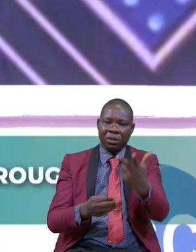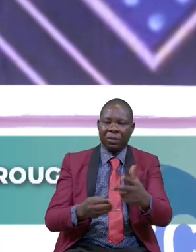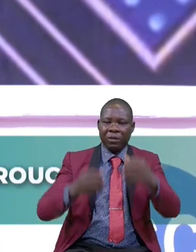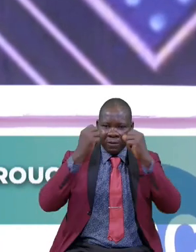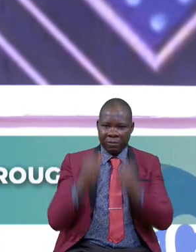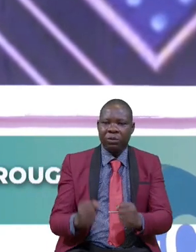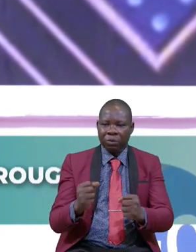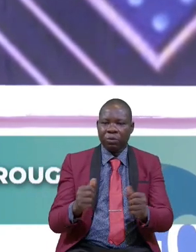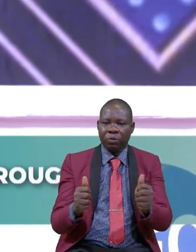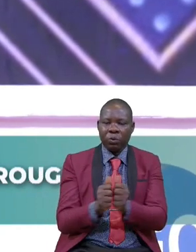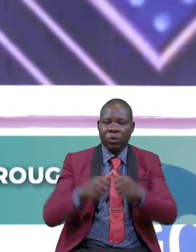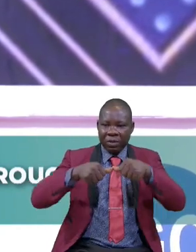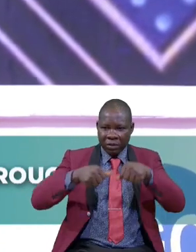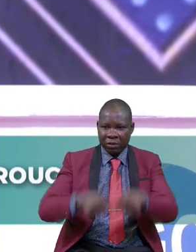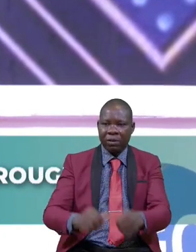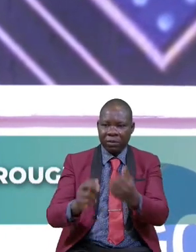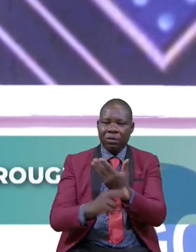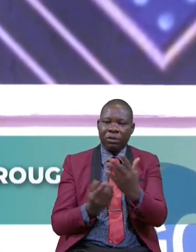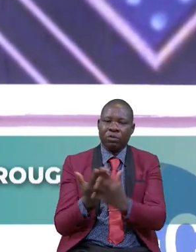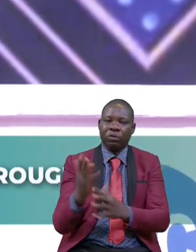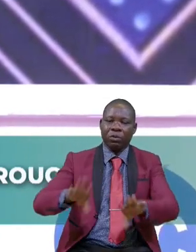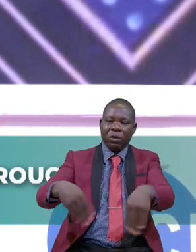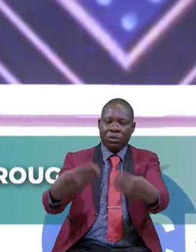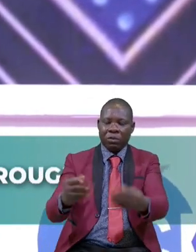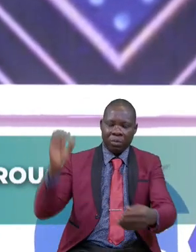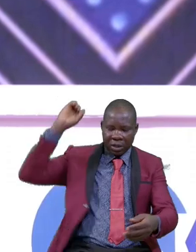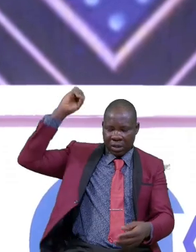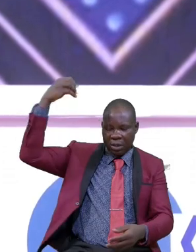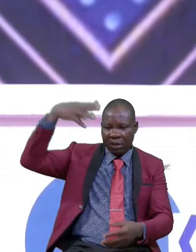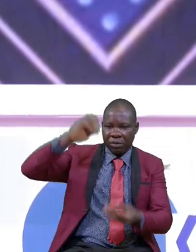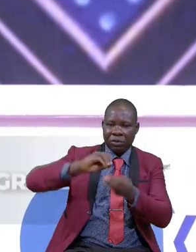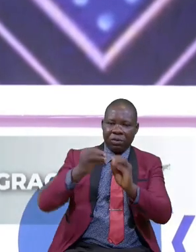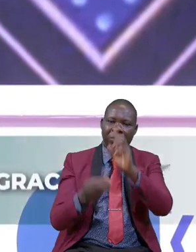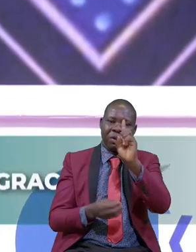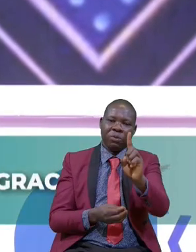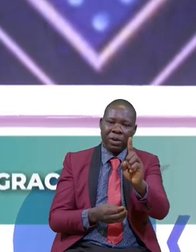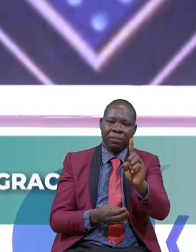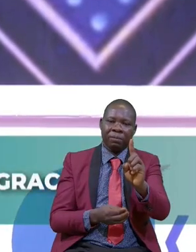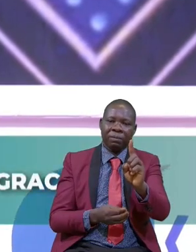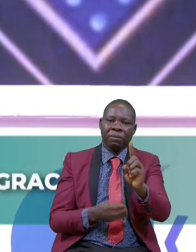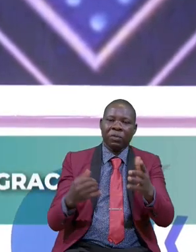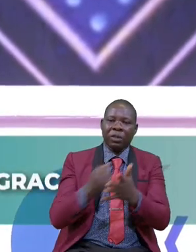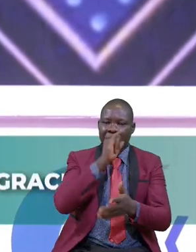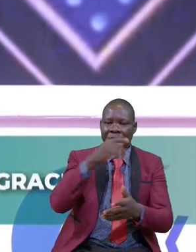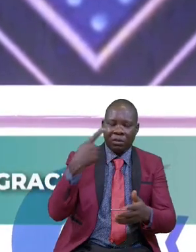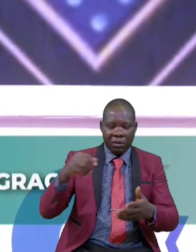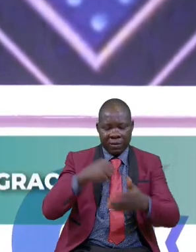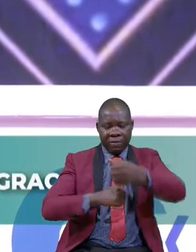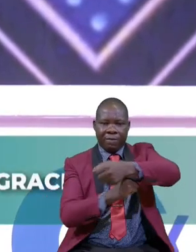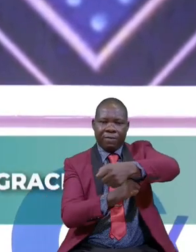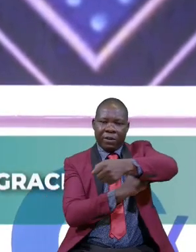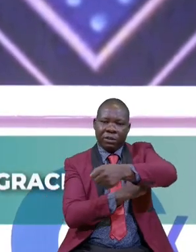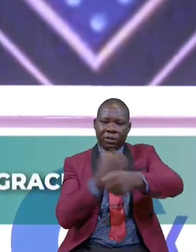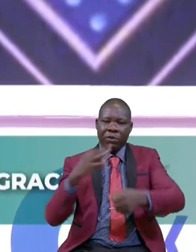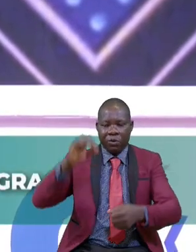fermeté par la grâce pourvue. Voyons le premier élément dans le deuxième point, le fondement de la filiation dans